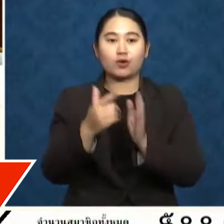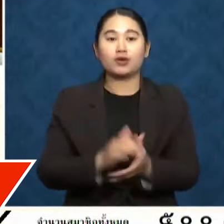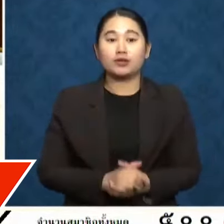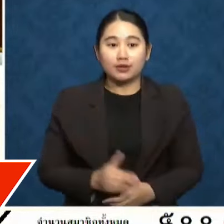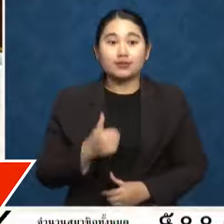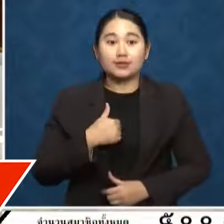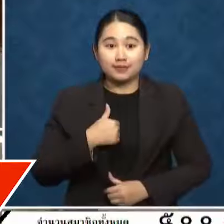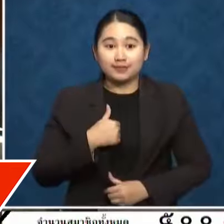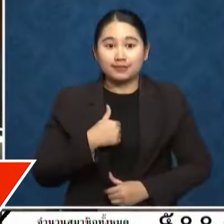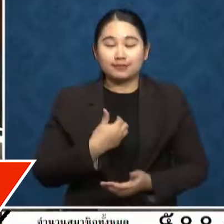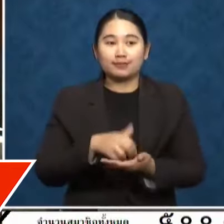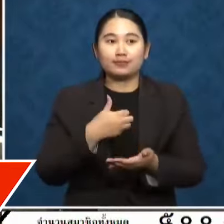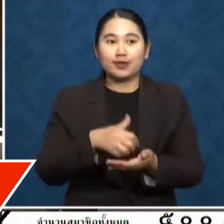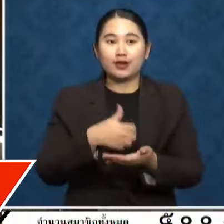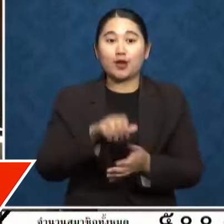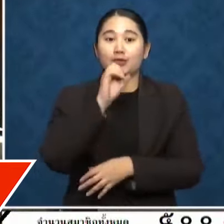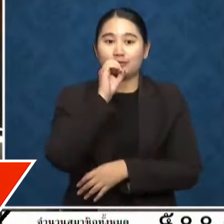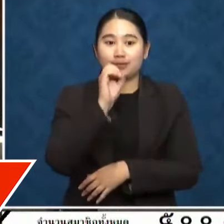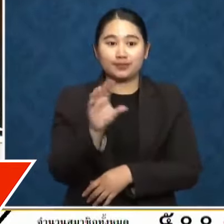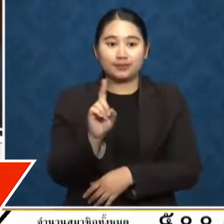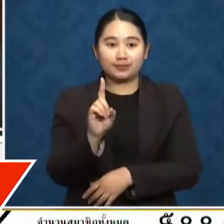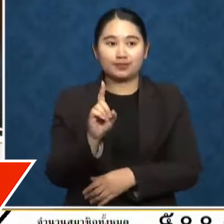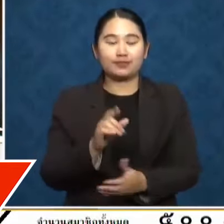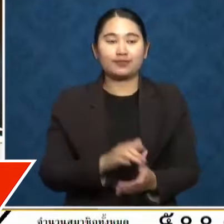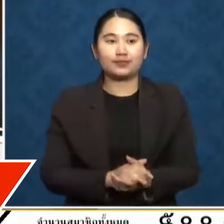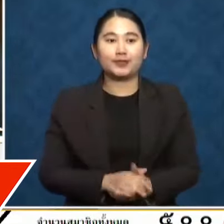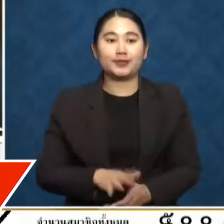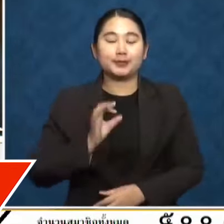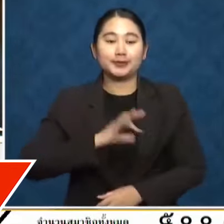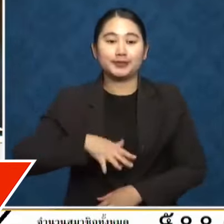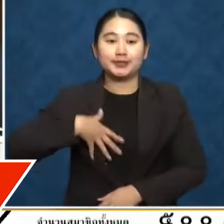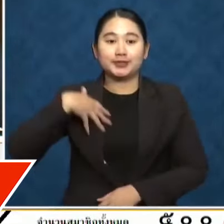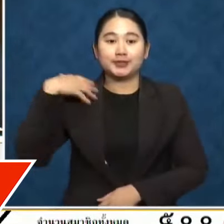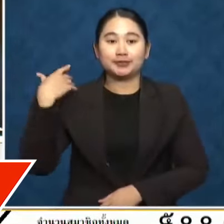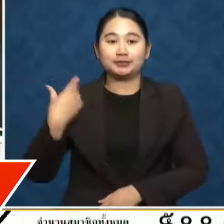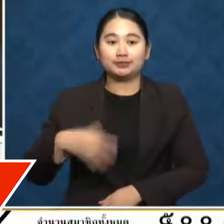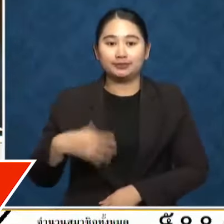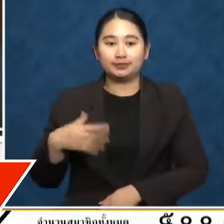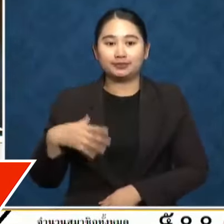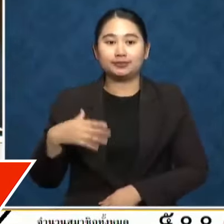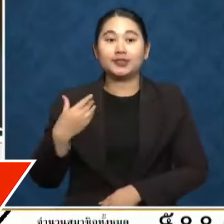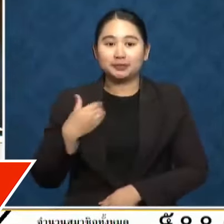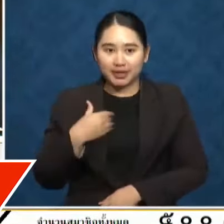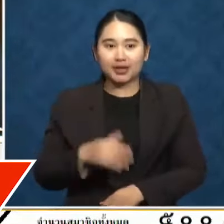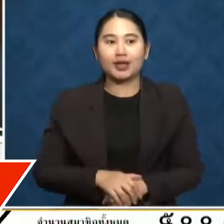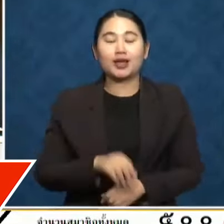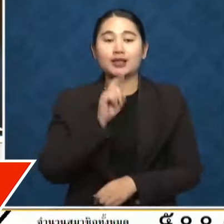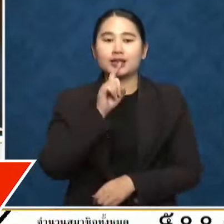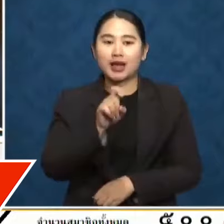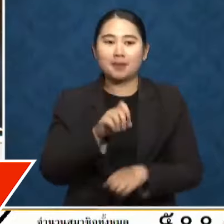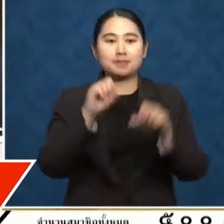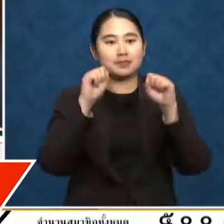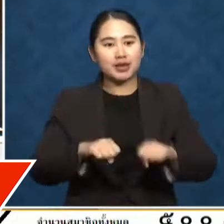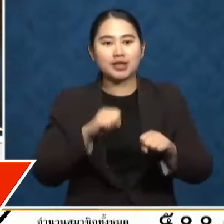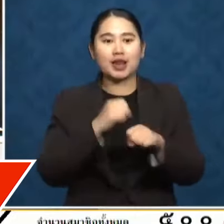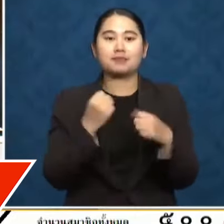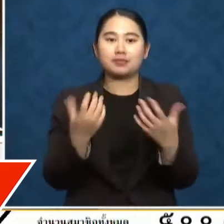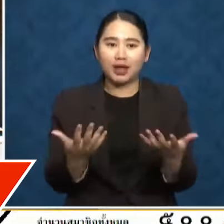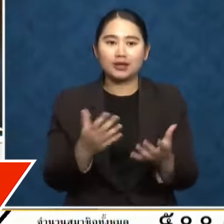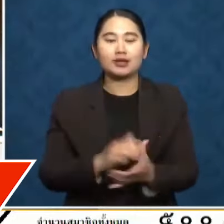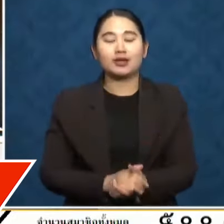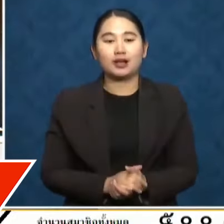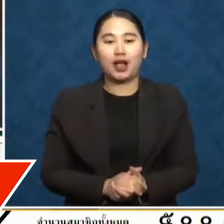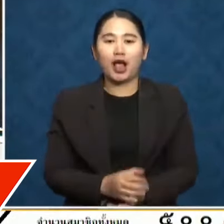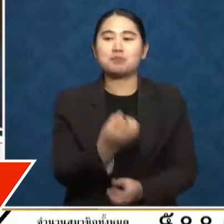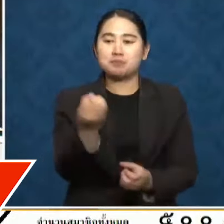ผมตองขออนุญาที่จะบอกท่ประทานว่าก็คงต้องหนกใจแทนท่านประทานนะครับว่าท่จะตั้งคำถามในการรงมติอย่ไรเพราว